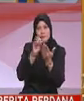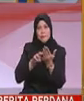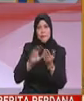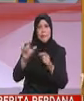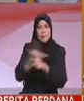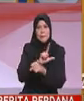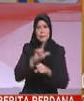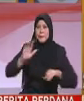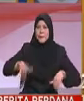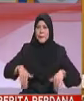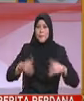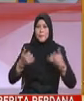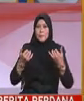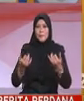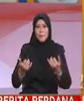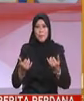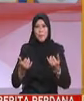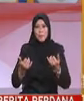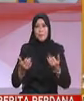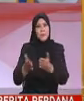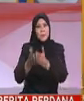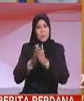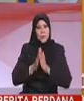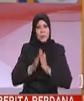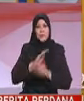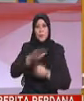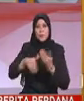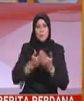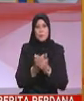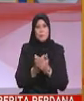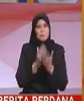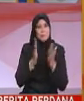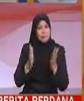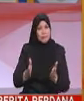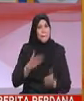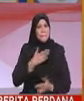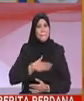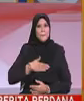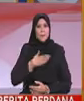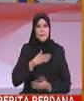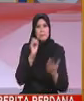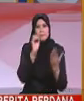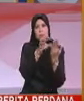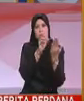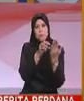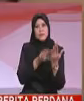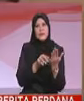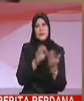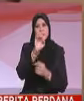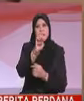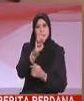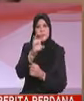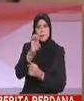lengkap. Dengan perkara tersebut, dimohon semua pihak terlibat segeralah mengisi e-census.